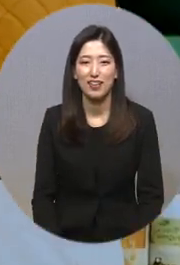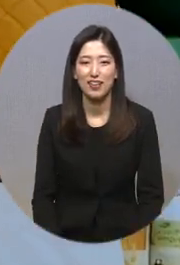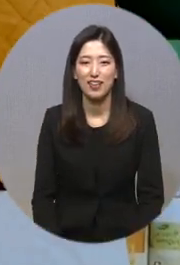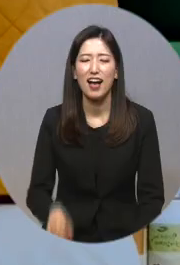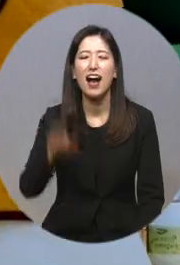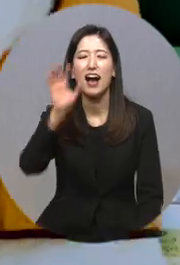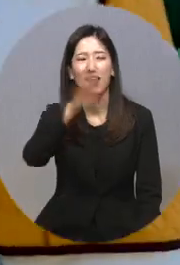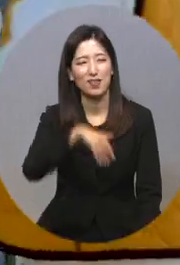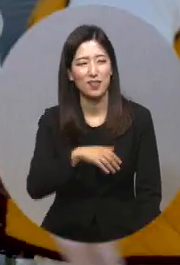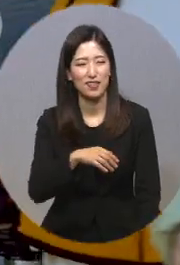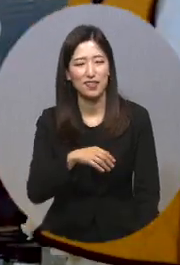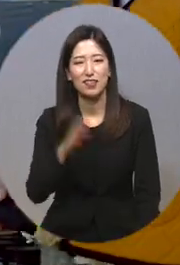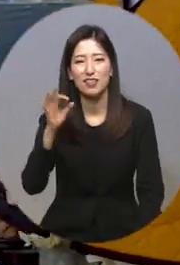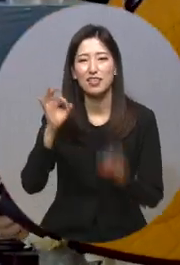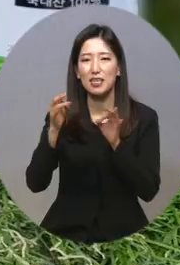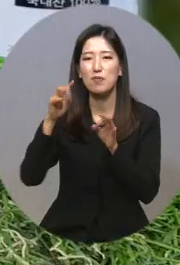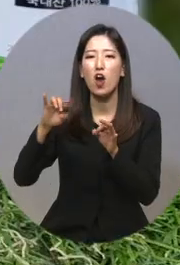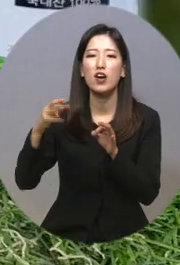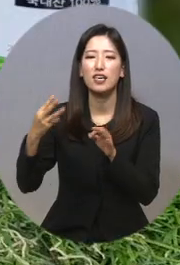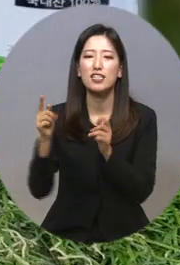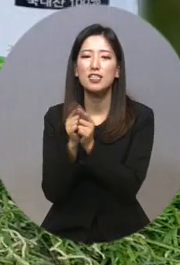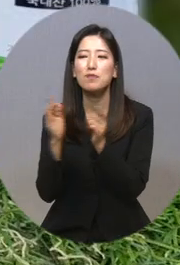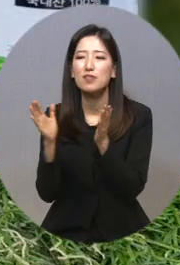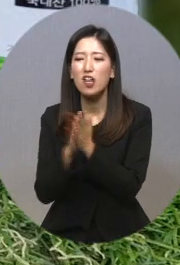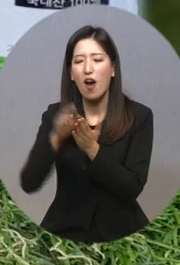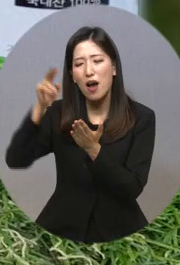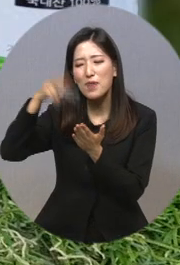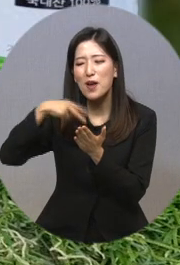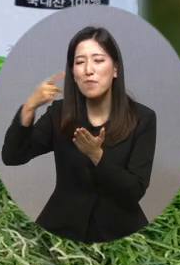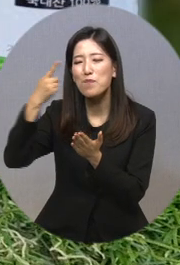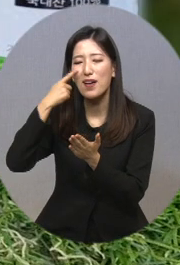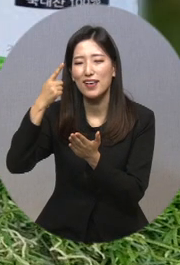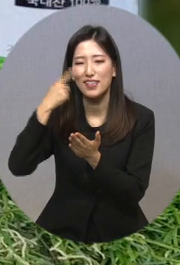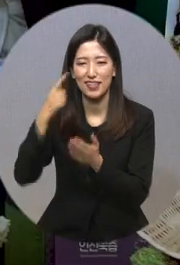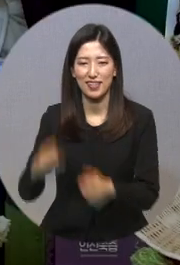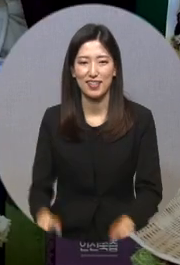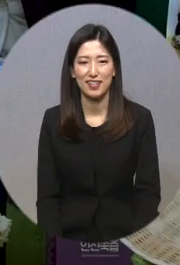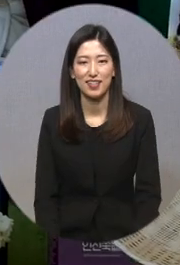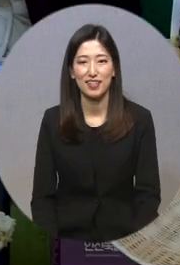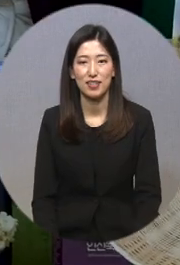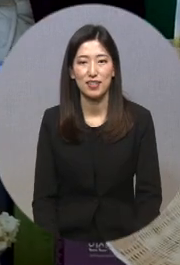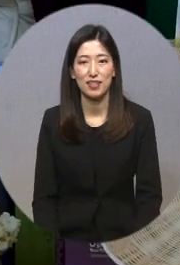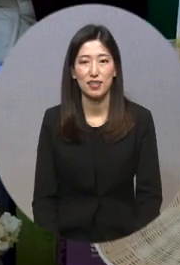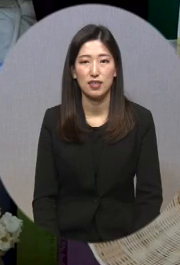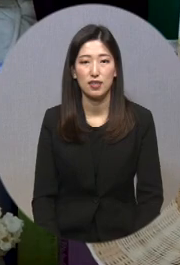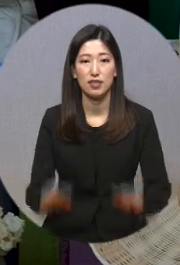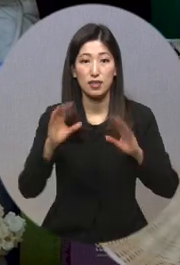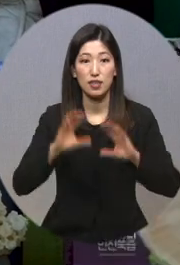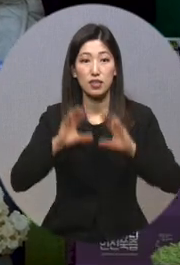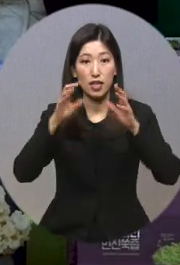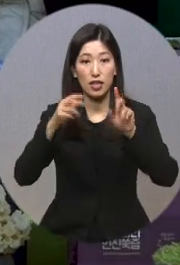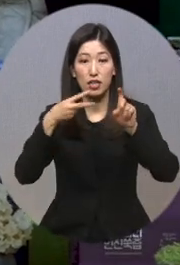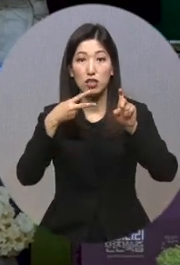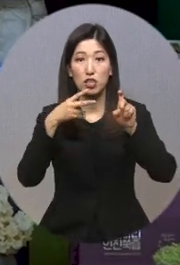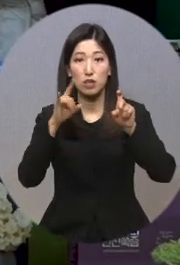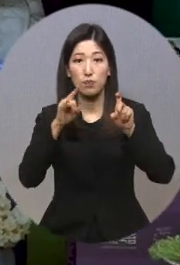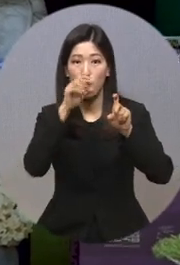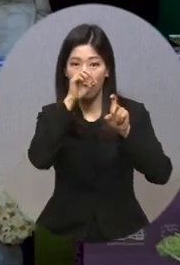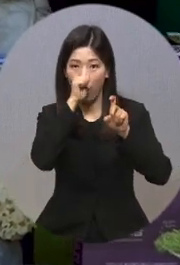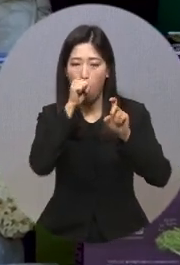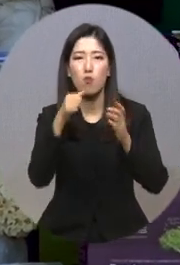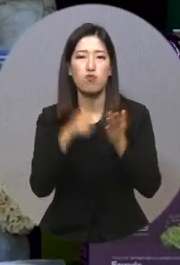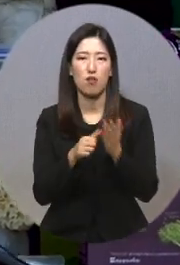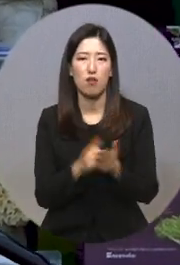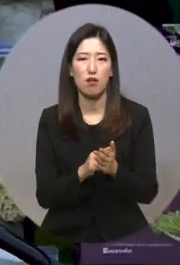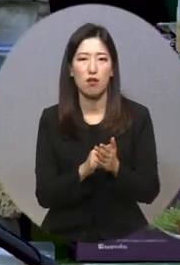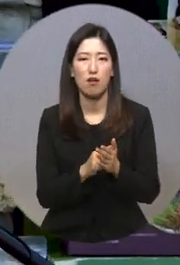우리, 감사합니다. 아이고 자 좋아하는 오빠가 머린가 자랑 자투콩이 뭐가 좋은지. 머린가는요 세계 10대 슈퍼푸드로 선정됐고요.